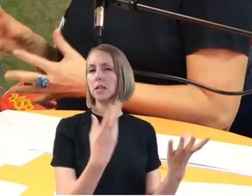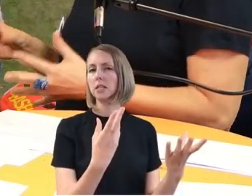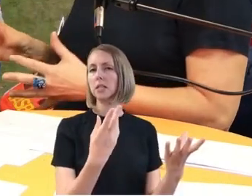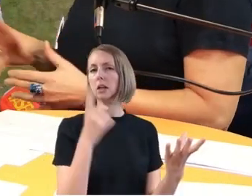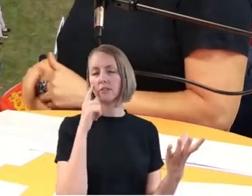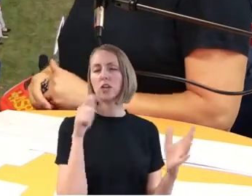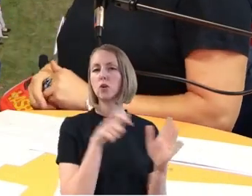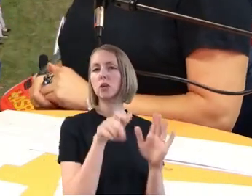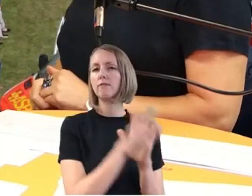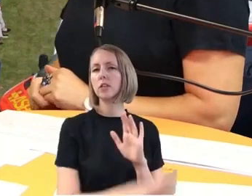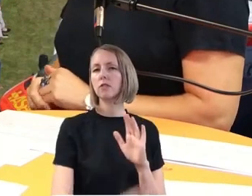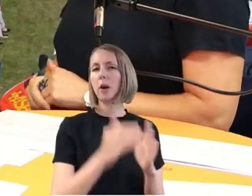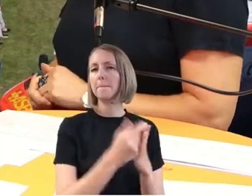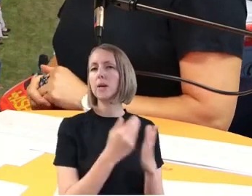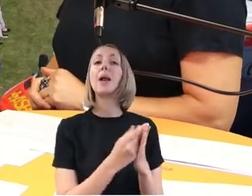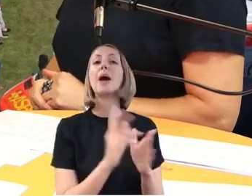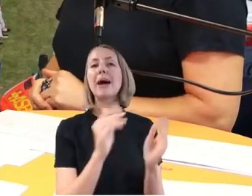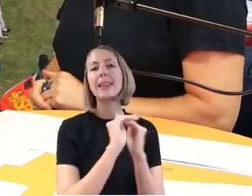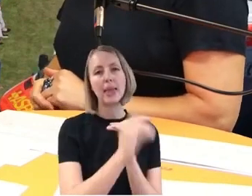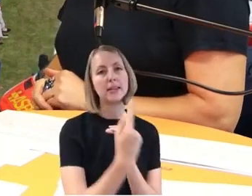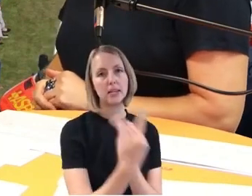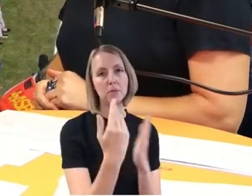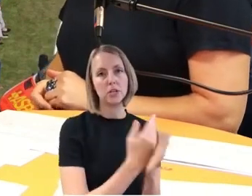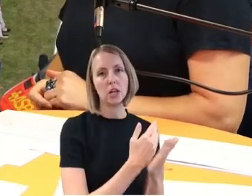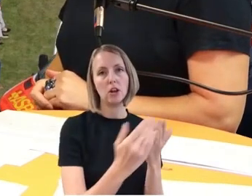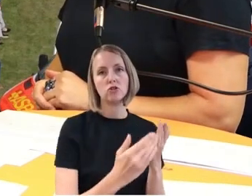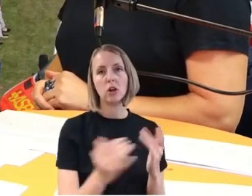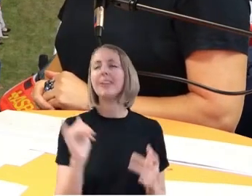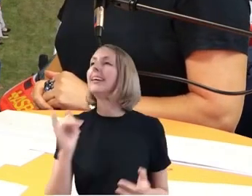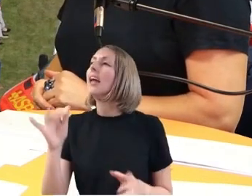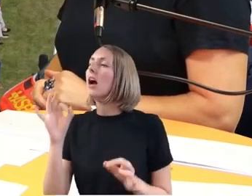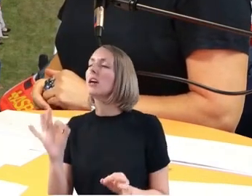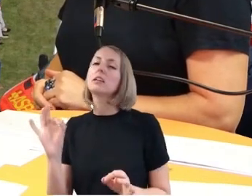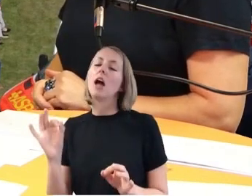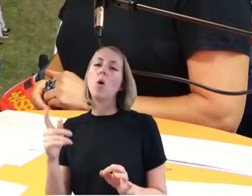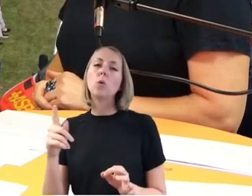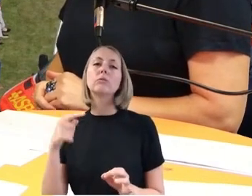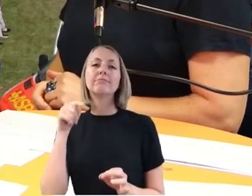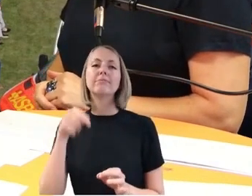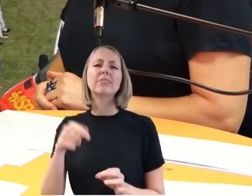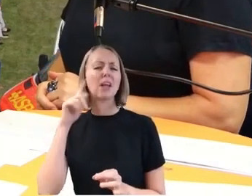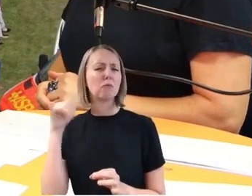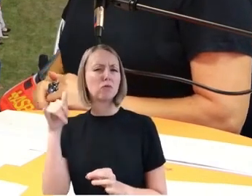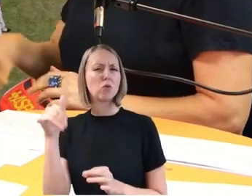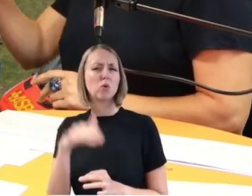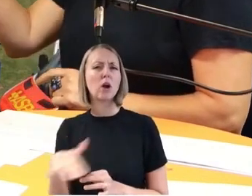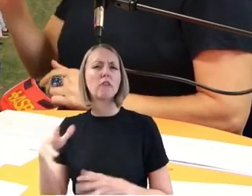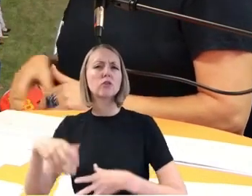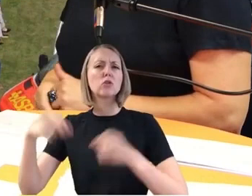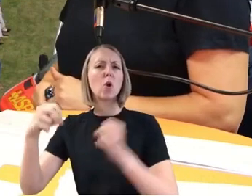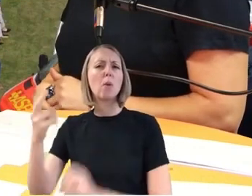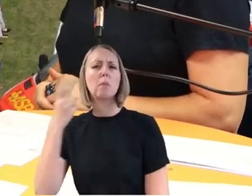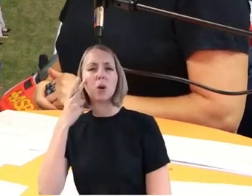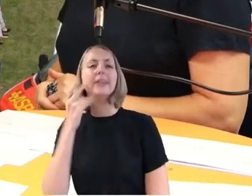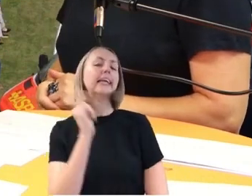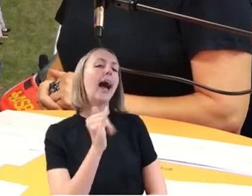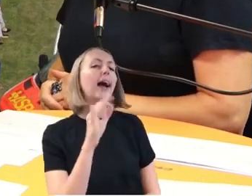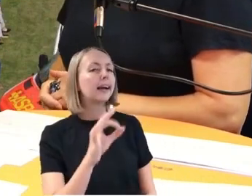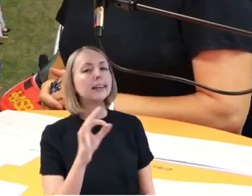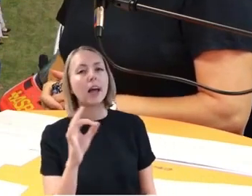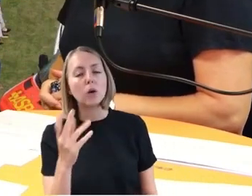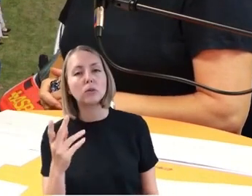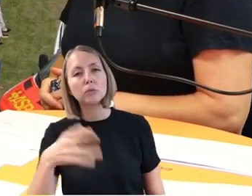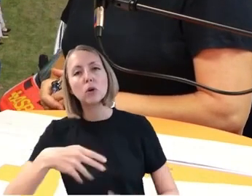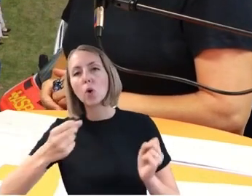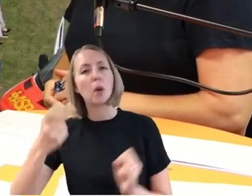entscheidet nicht der bund genau das war das war köln bonn glaube ich aber genau die das ist eine entscheidung der länder genau nicht